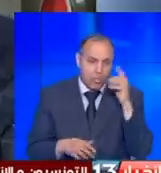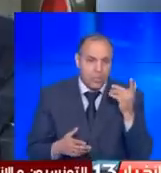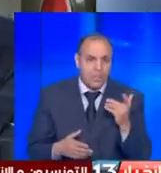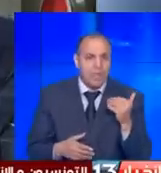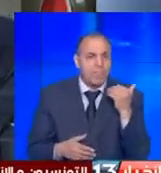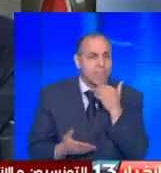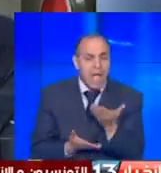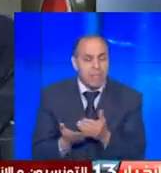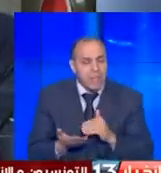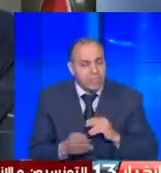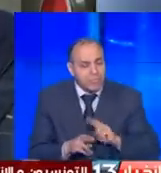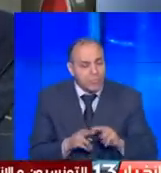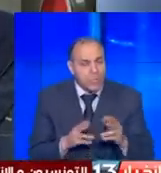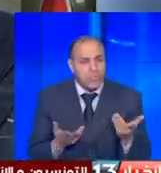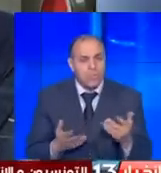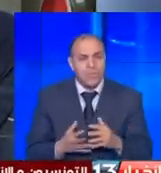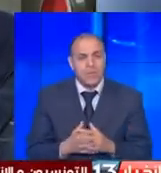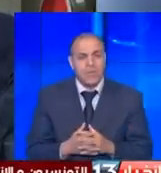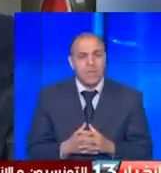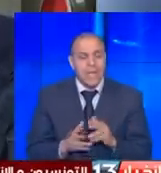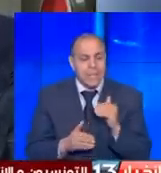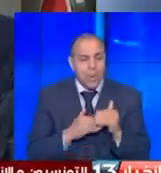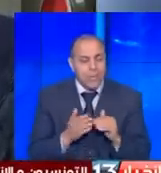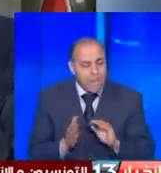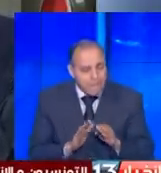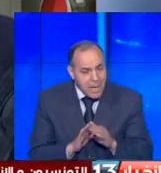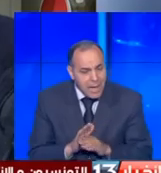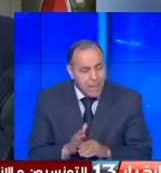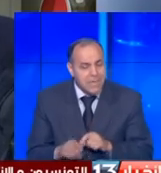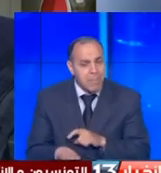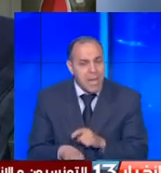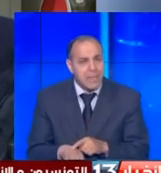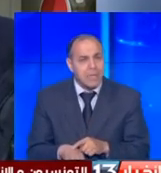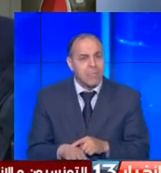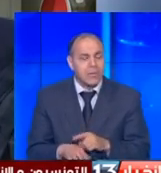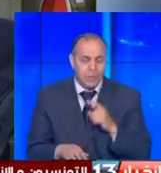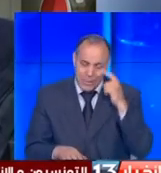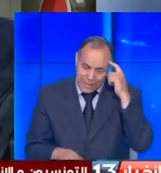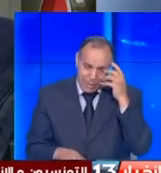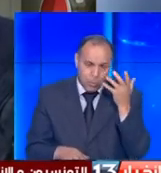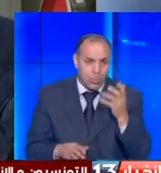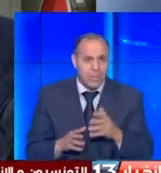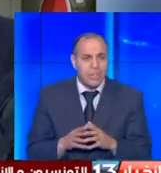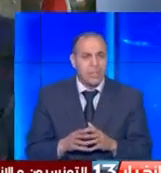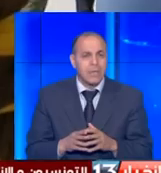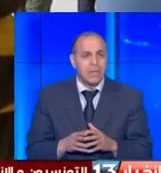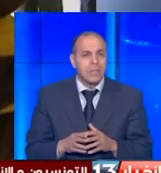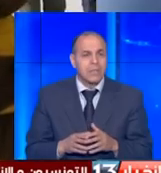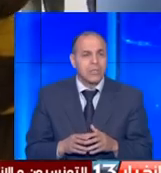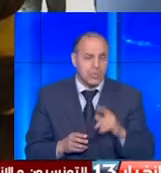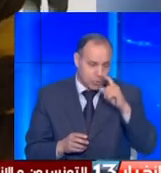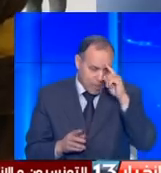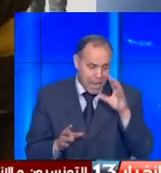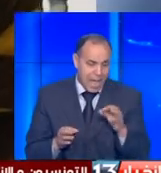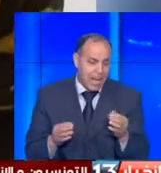في الخدمات، التطوير الآليات الموجودة في البلديات وكلها باش تتطور أحسن ما أحسن. إن شاء الله